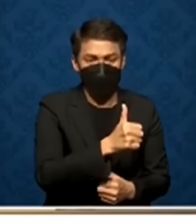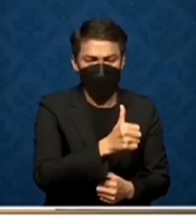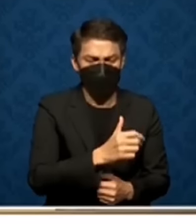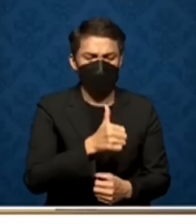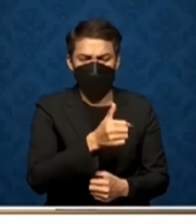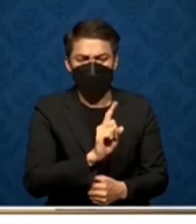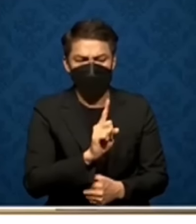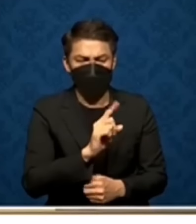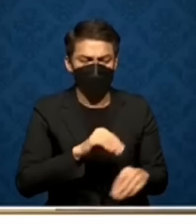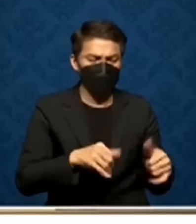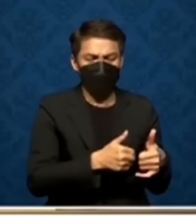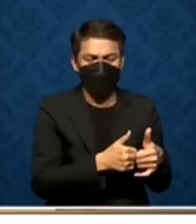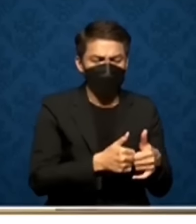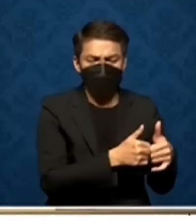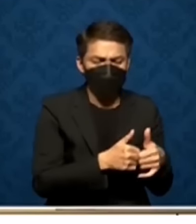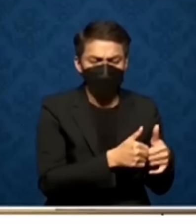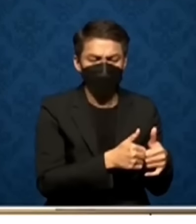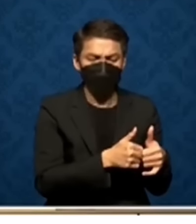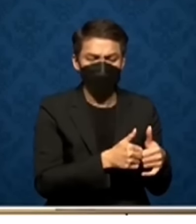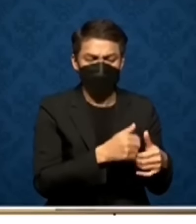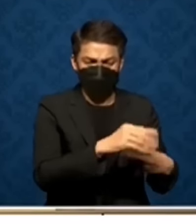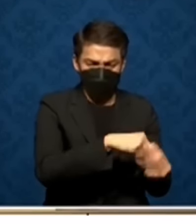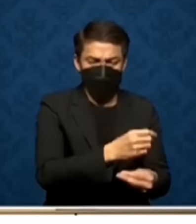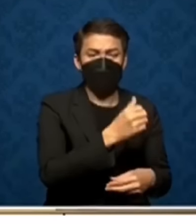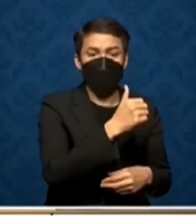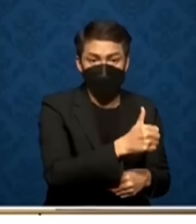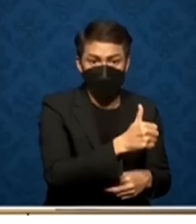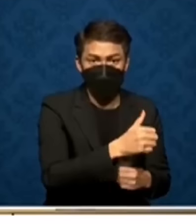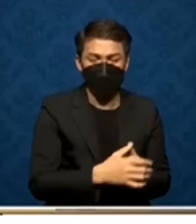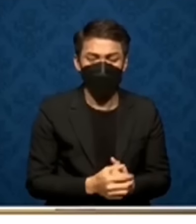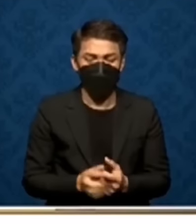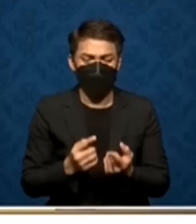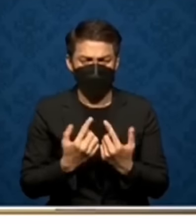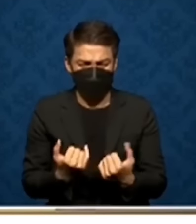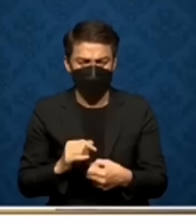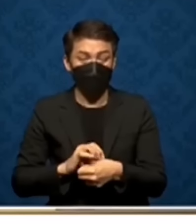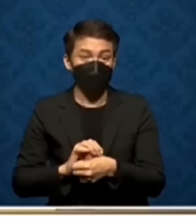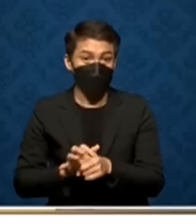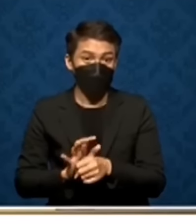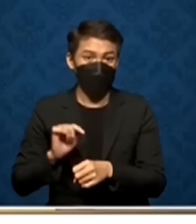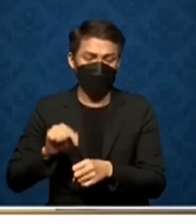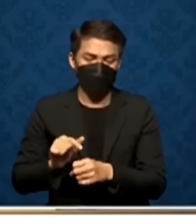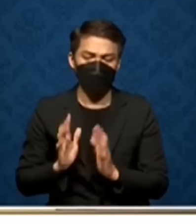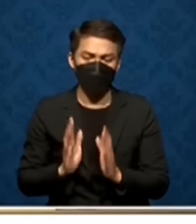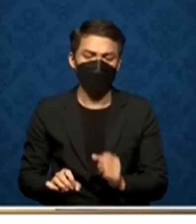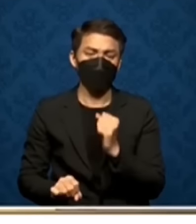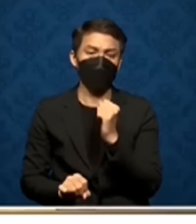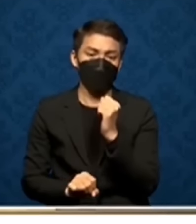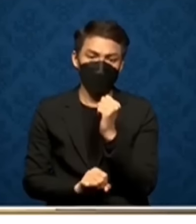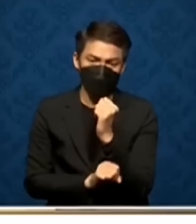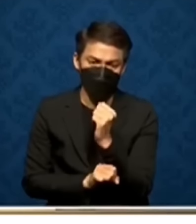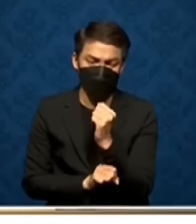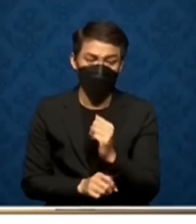คนที่อยู่ใกล้ชิดท่านบางดีที่คนบางคนในช่วงวิกฤตโควิดเนี่ยคนจนคนรว